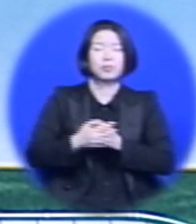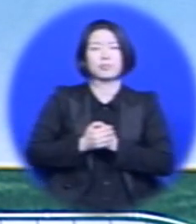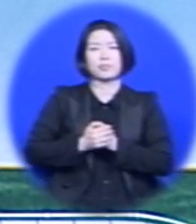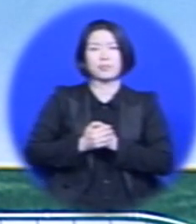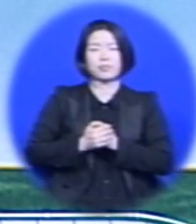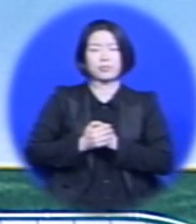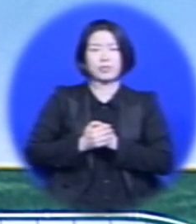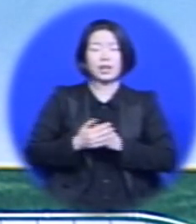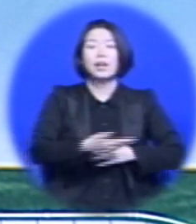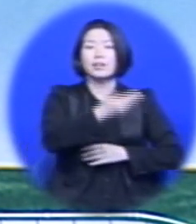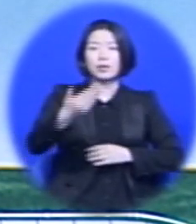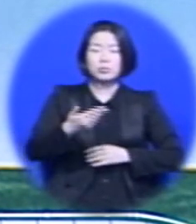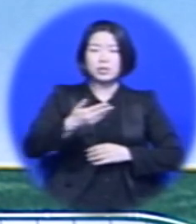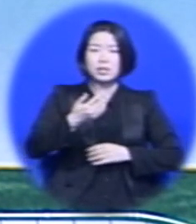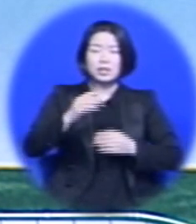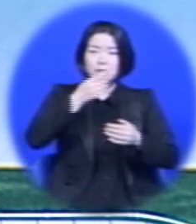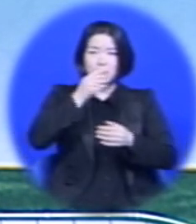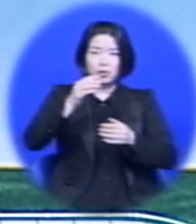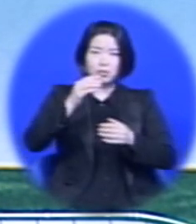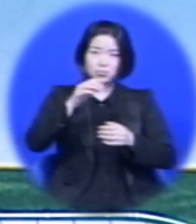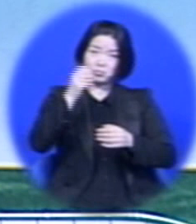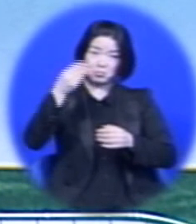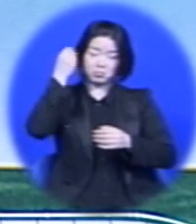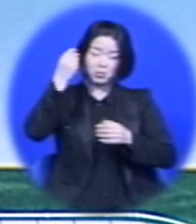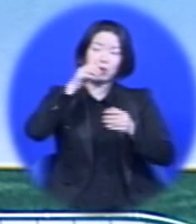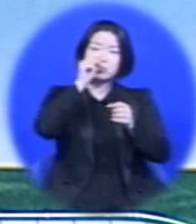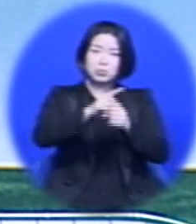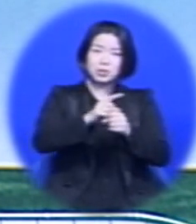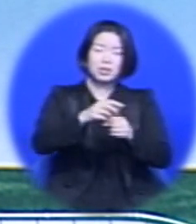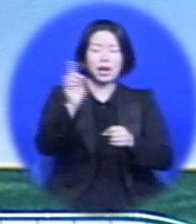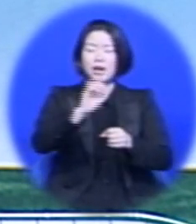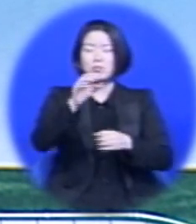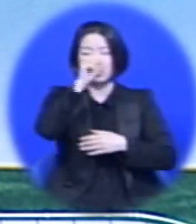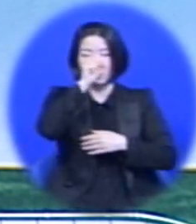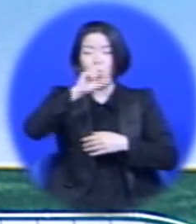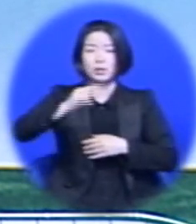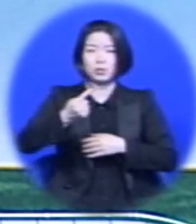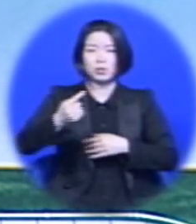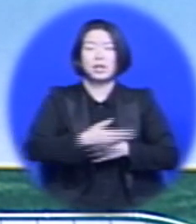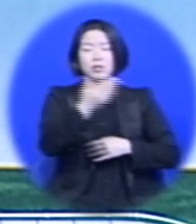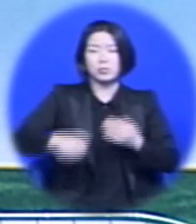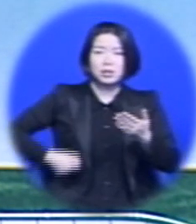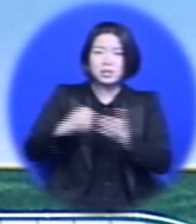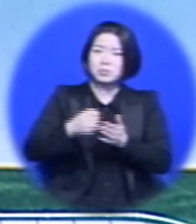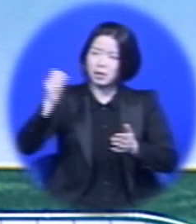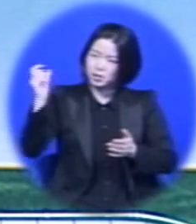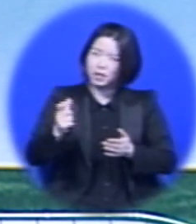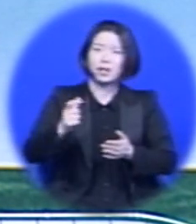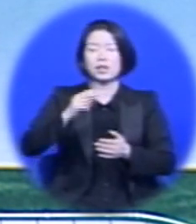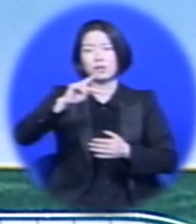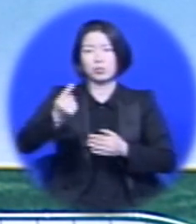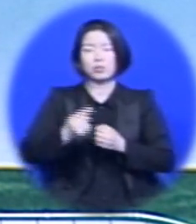다녔어도 여러분의 성품이 아무리 좋은 사람이라도 여러분의 결심이 아무리 강한